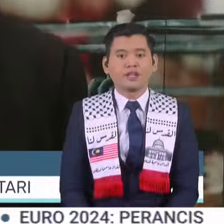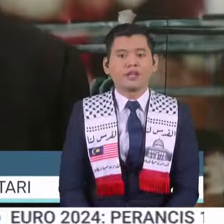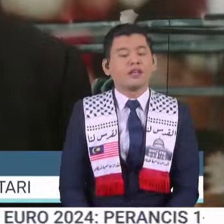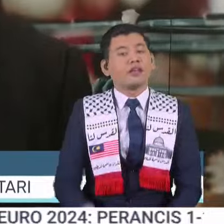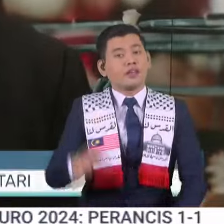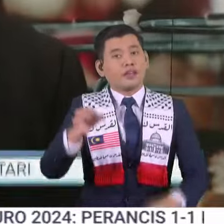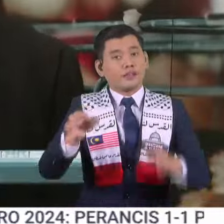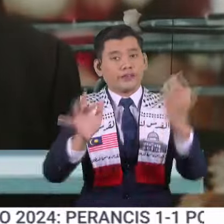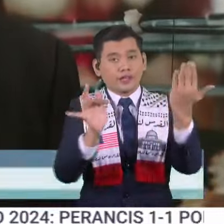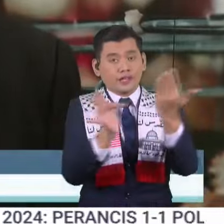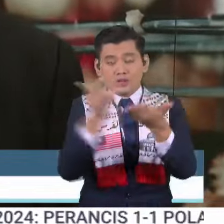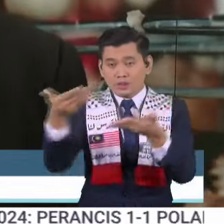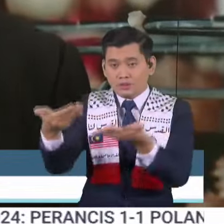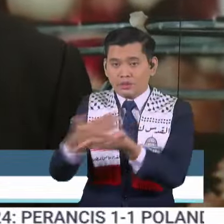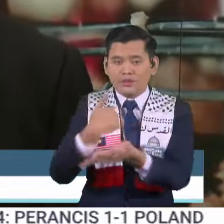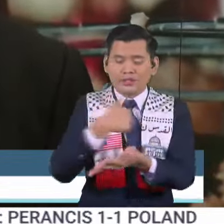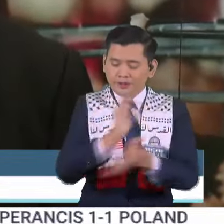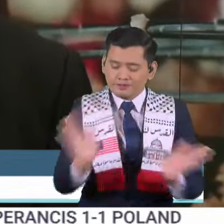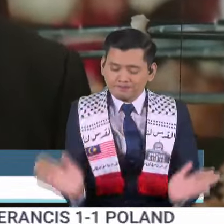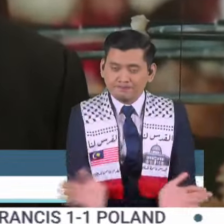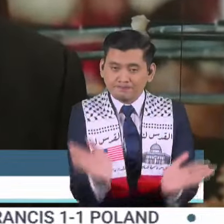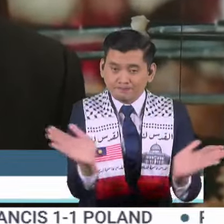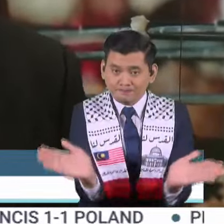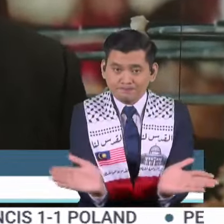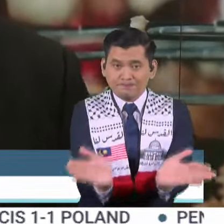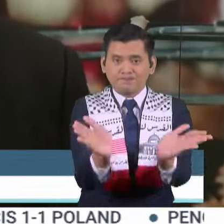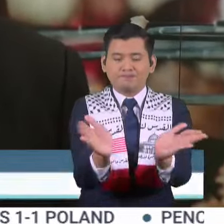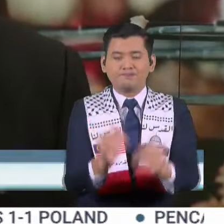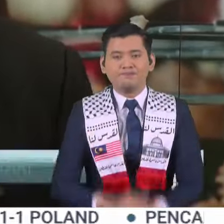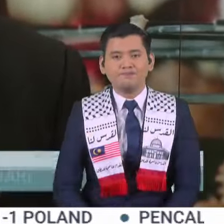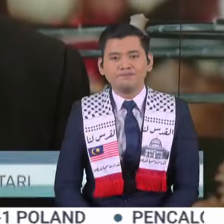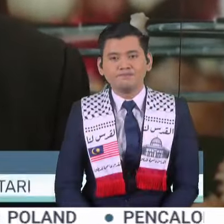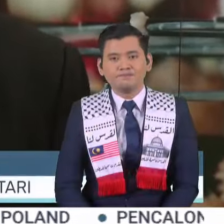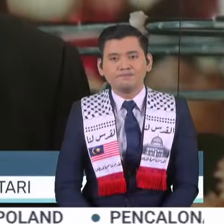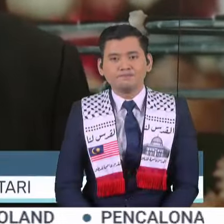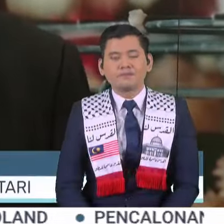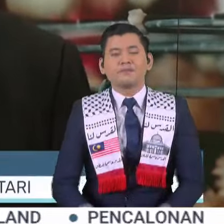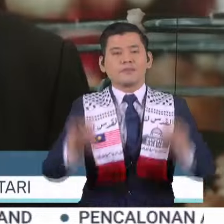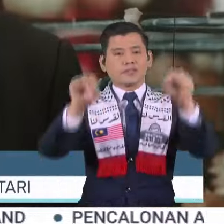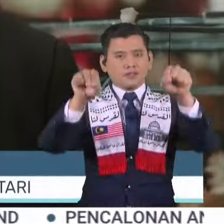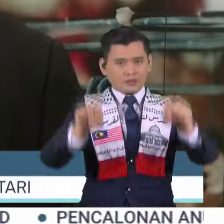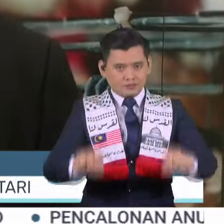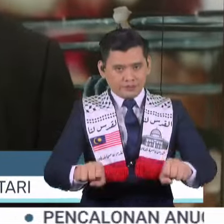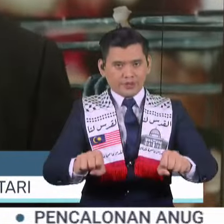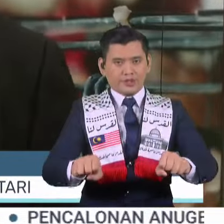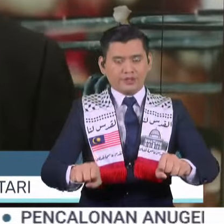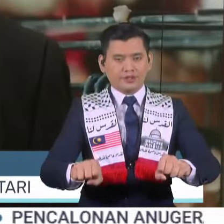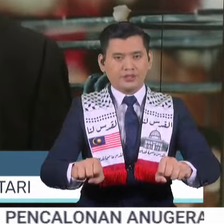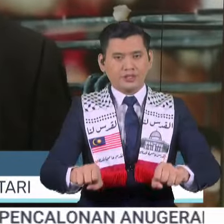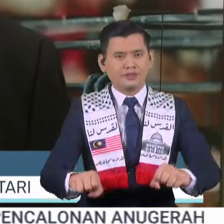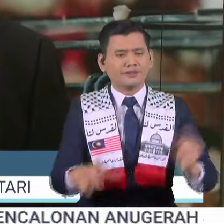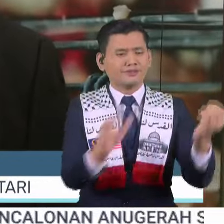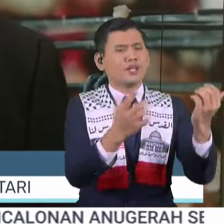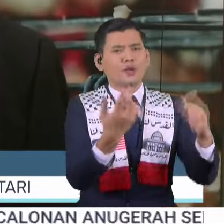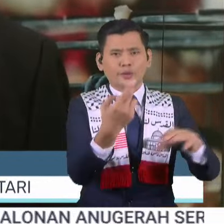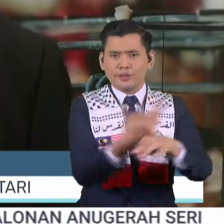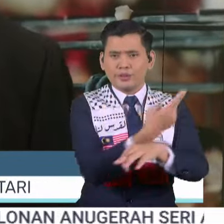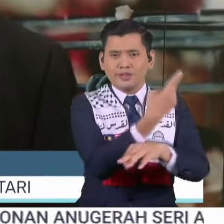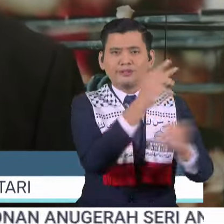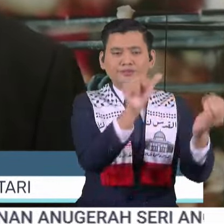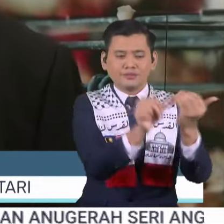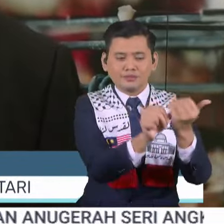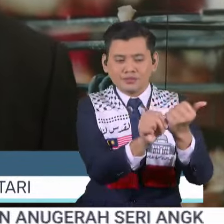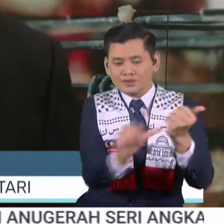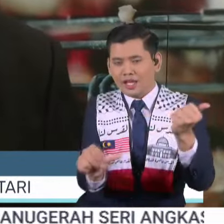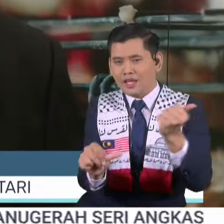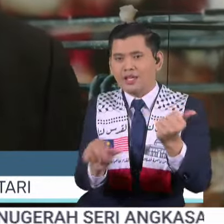Sebarang teknologi baru amat kita alu-alukan. Mereka boleh ambil semua teik ayam di Malaysia